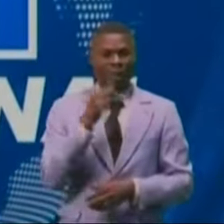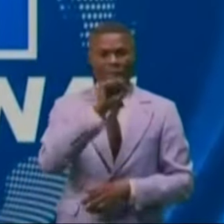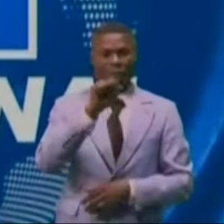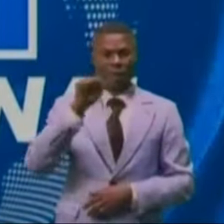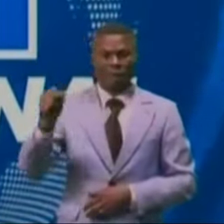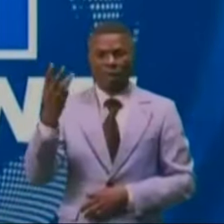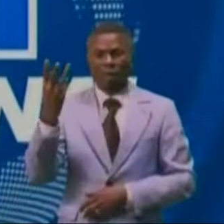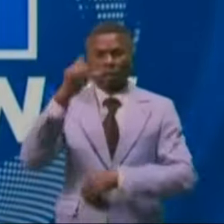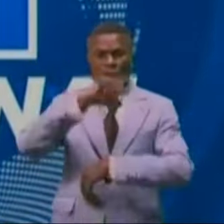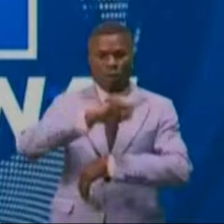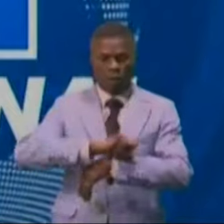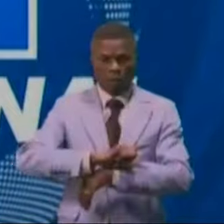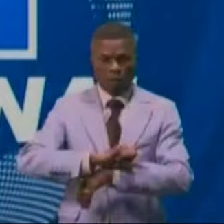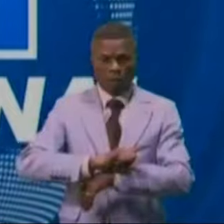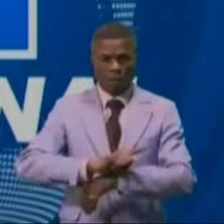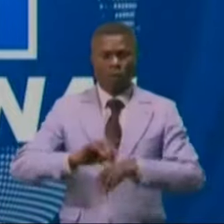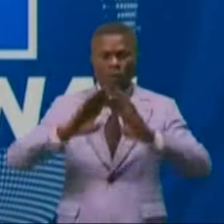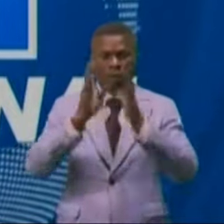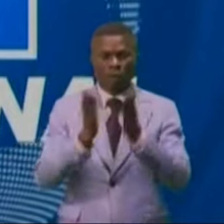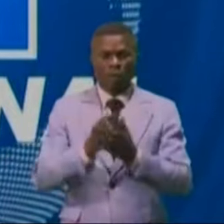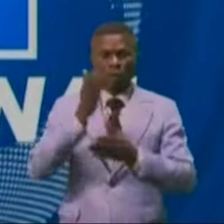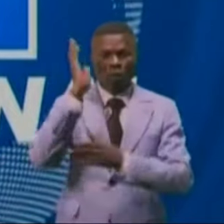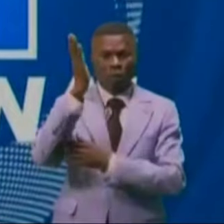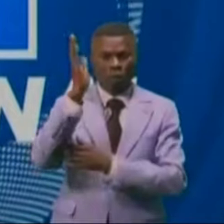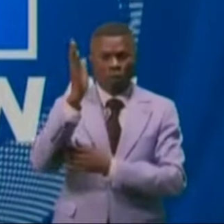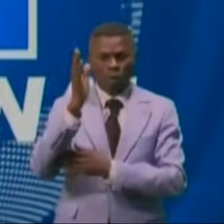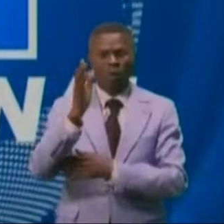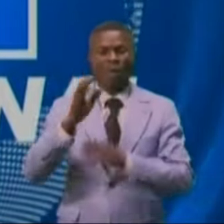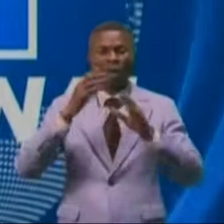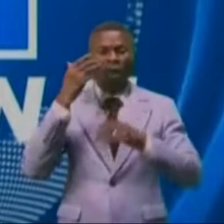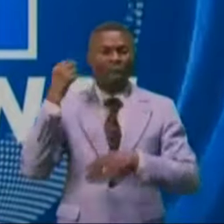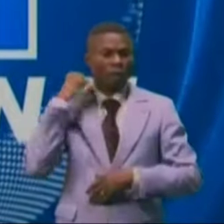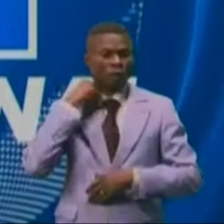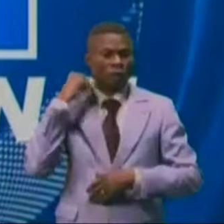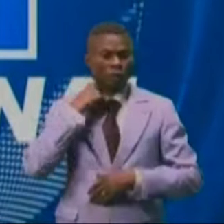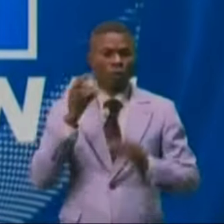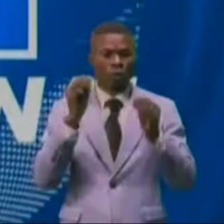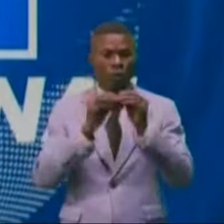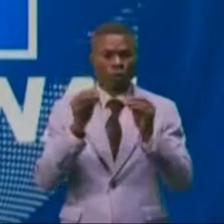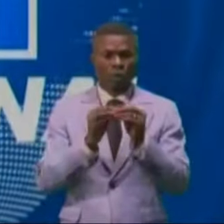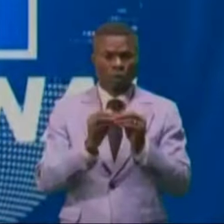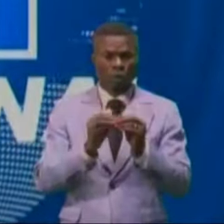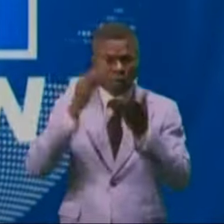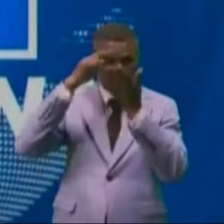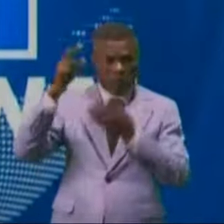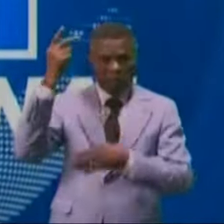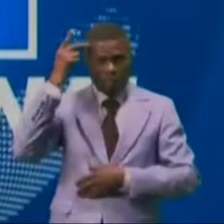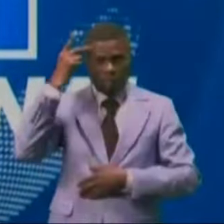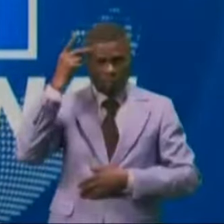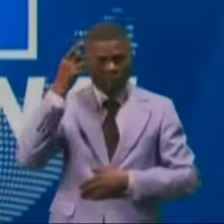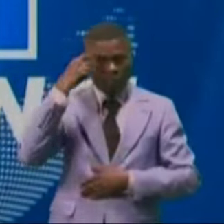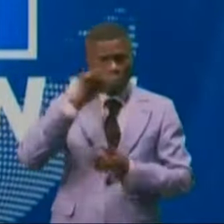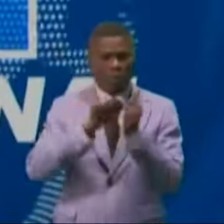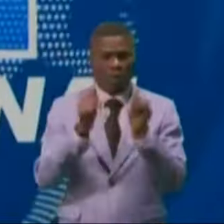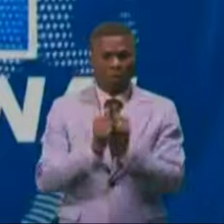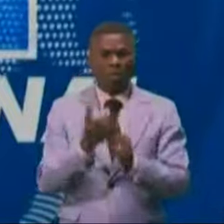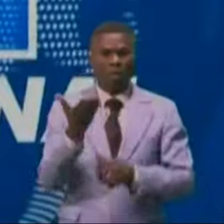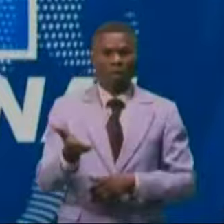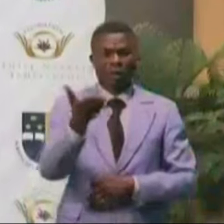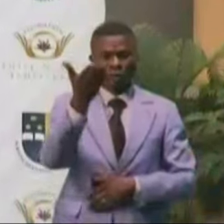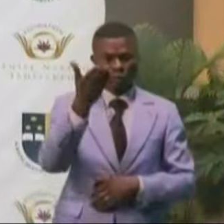durant, les congressistes et le corps médical se sont réunis aux cliniques universitaires. Patricia Ongu, Pati